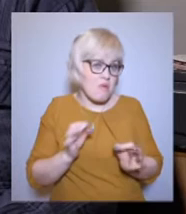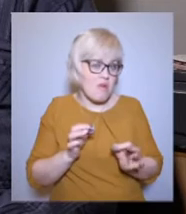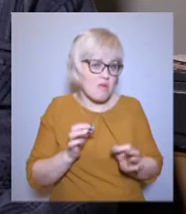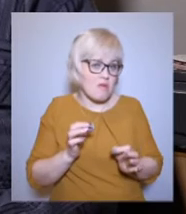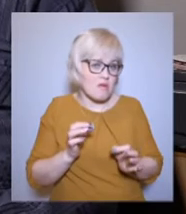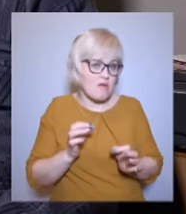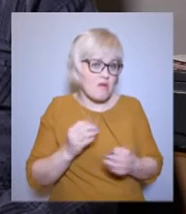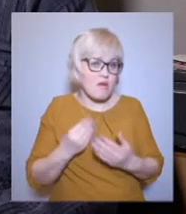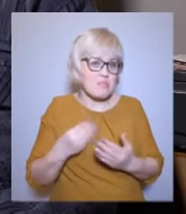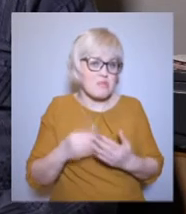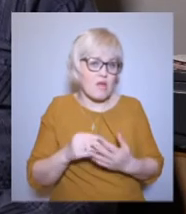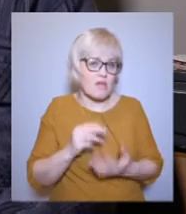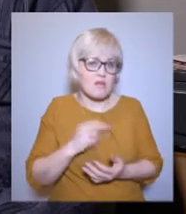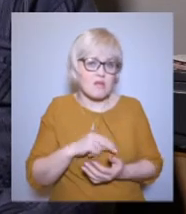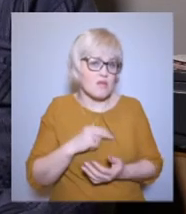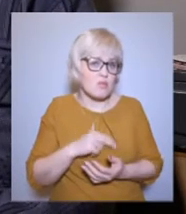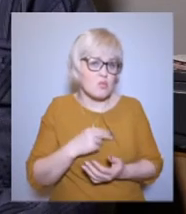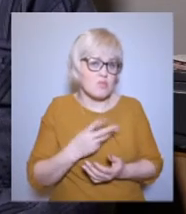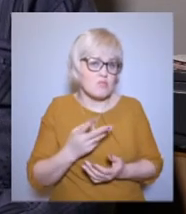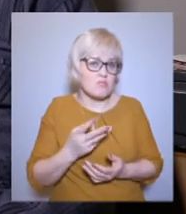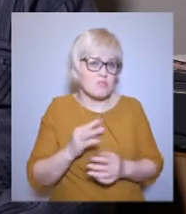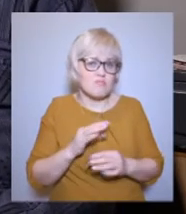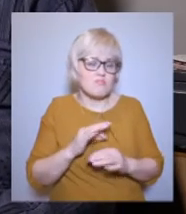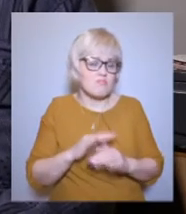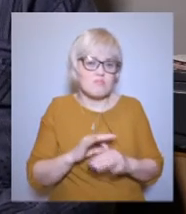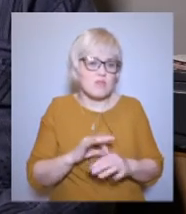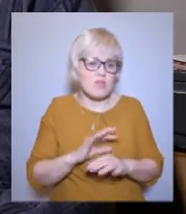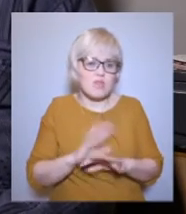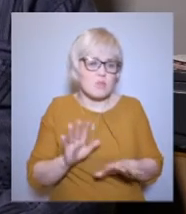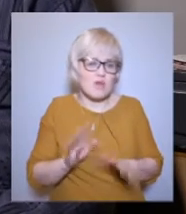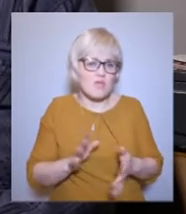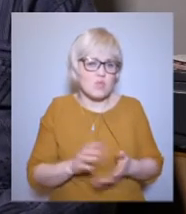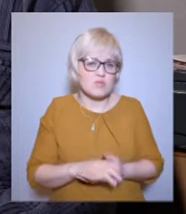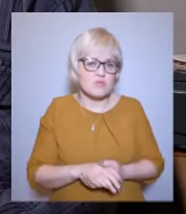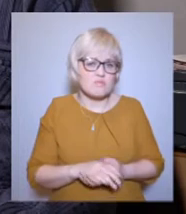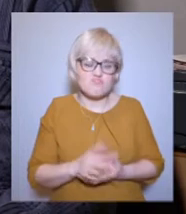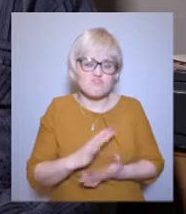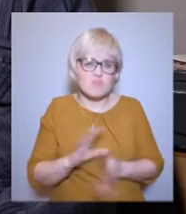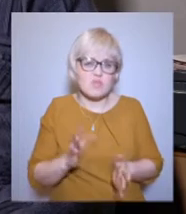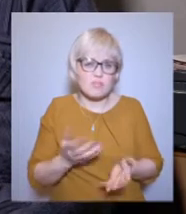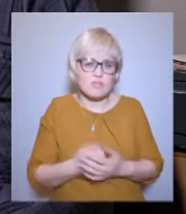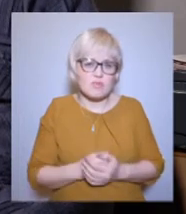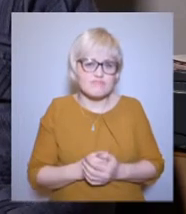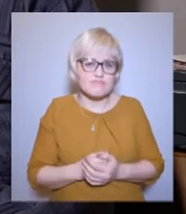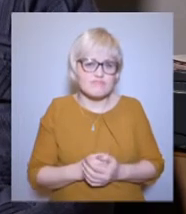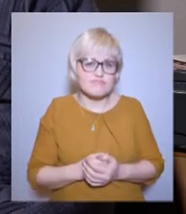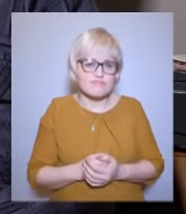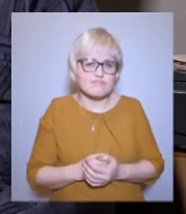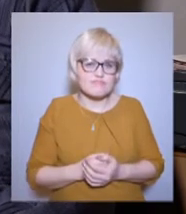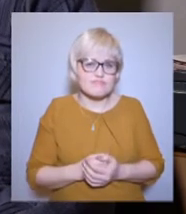брошено. Ну, золотом занимается немного. Вот сейчас хромитами немного занимаются, еще чем-нибудь. А нормальных